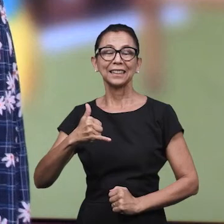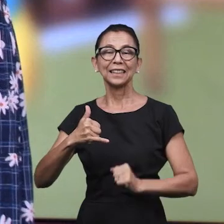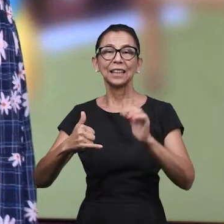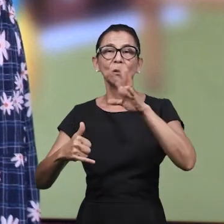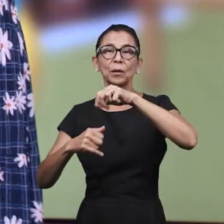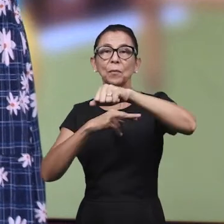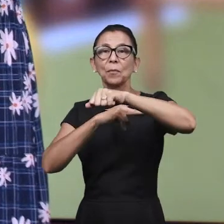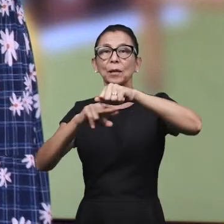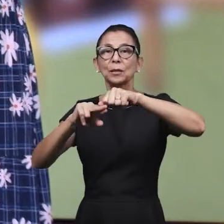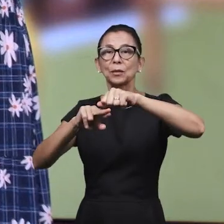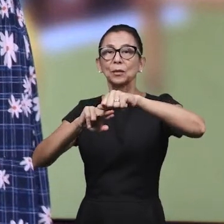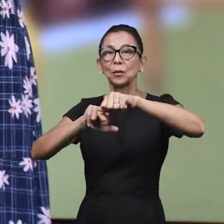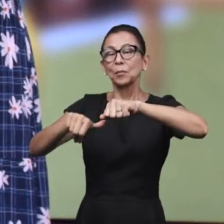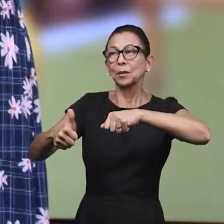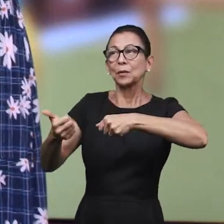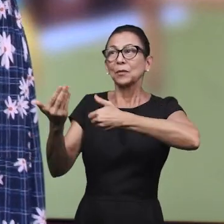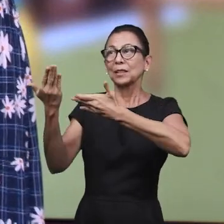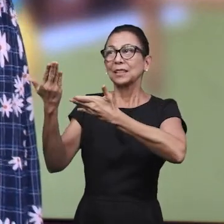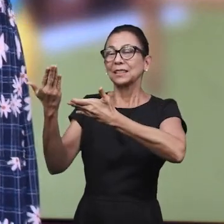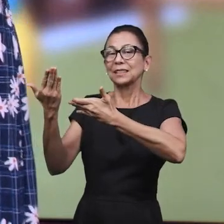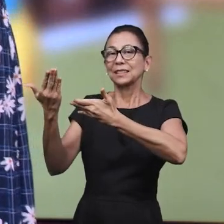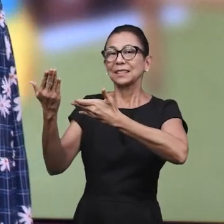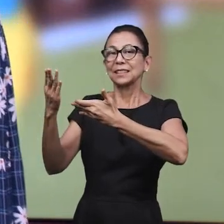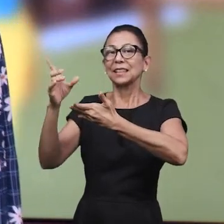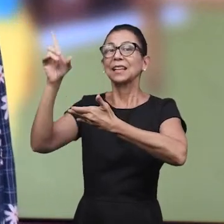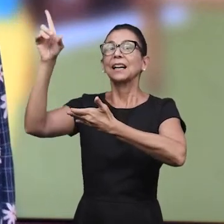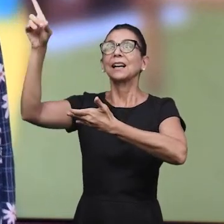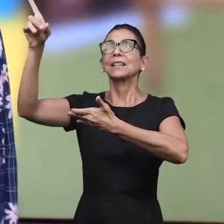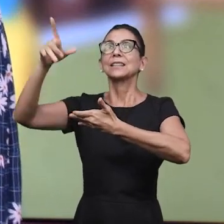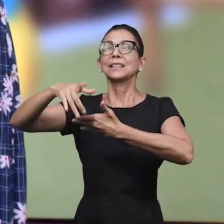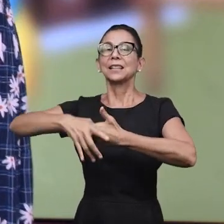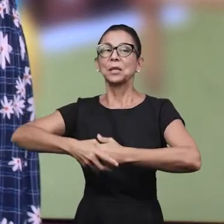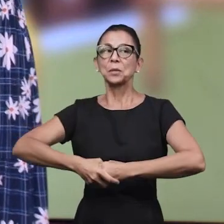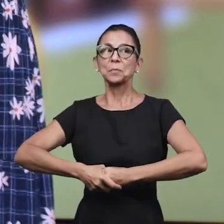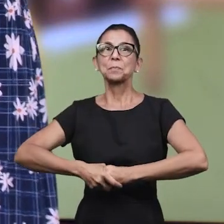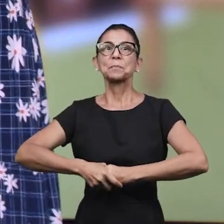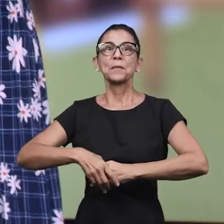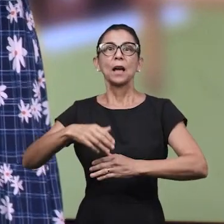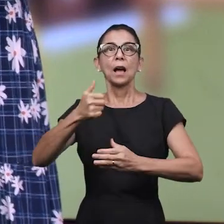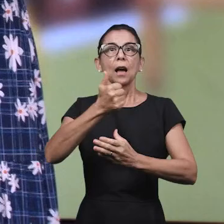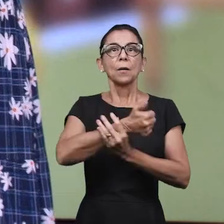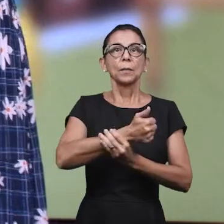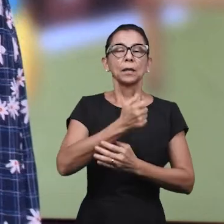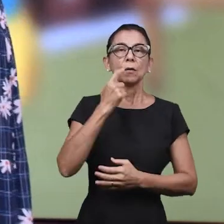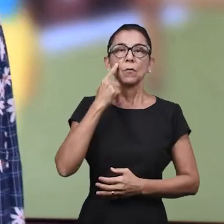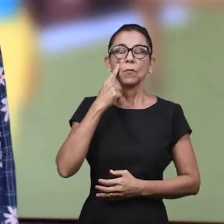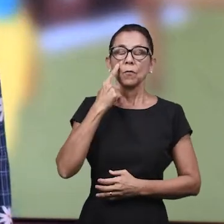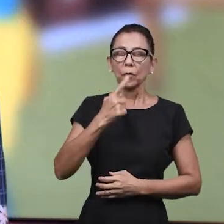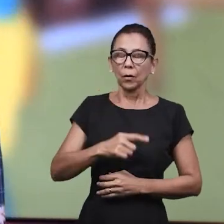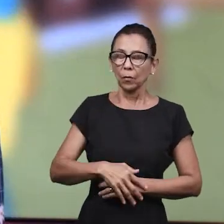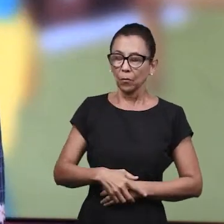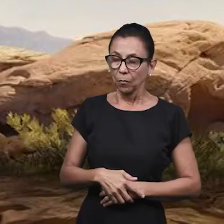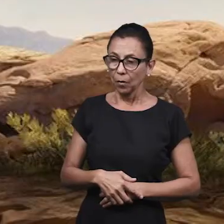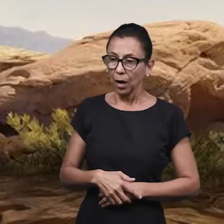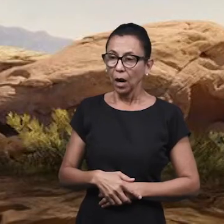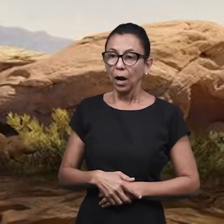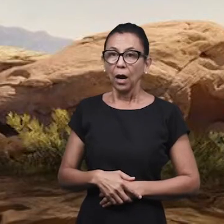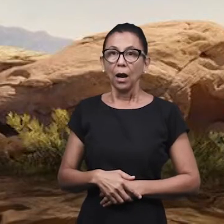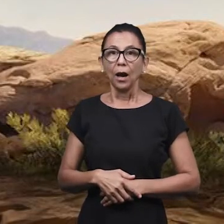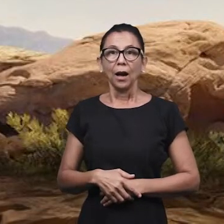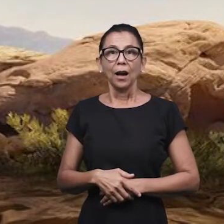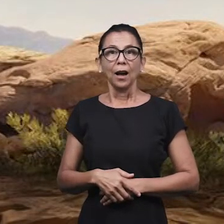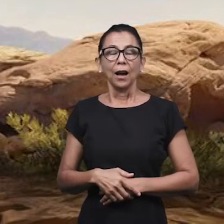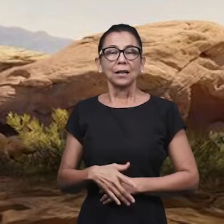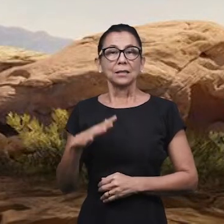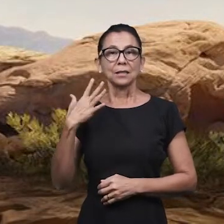alors, il a touché le plan prophétique de Dieu. Abraham a vu que dans cet animal mort, il y avait le